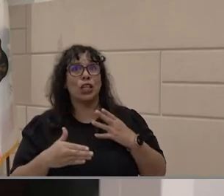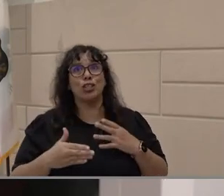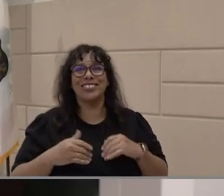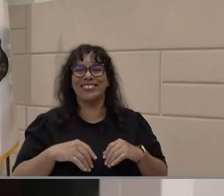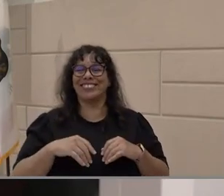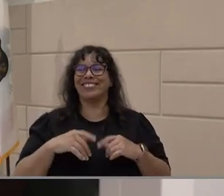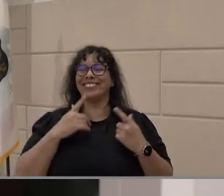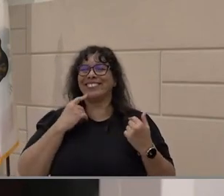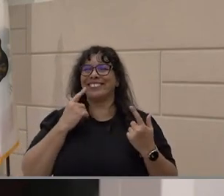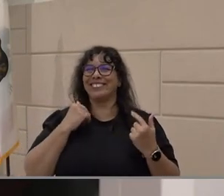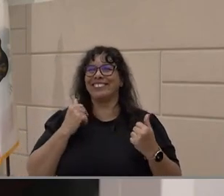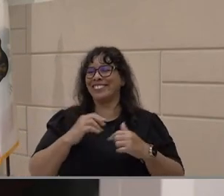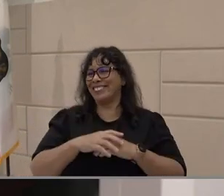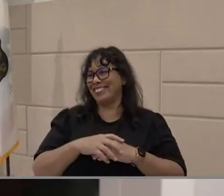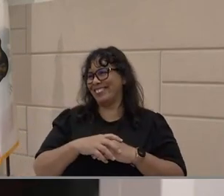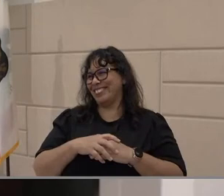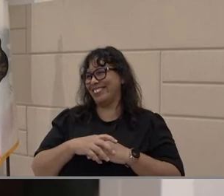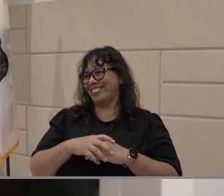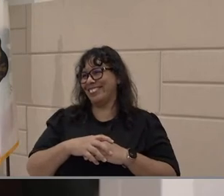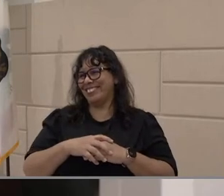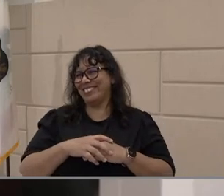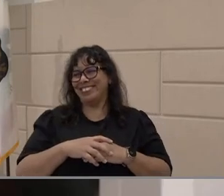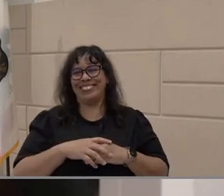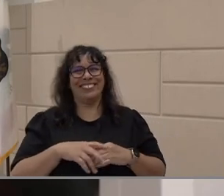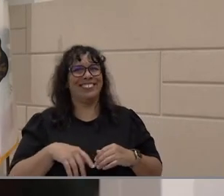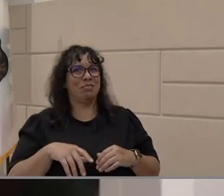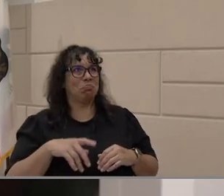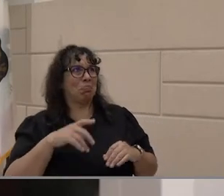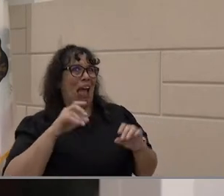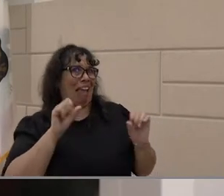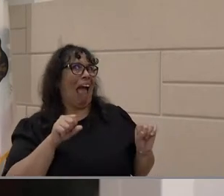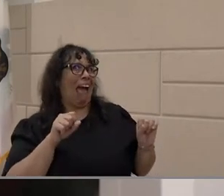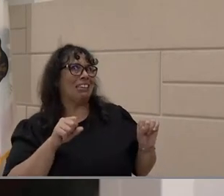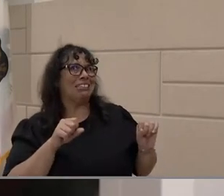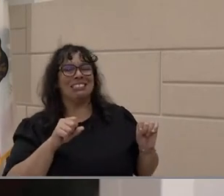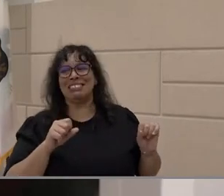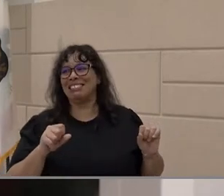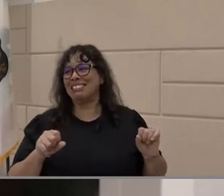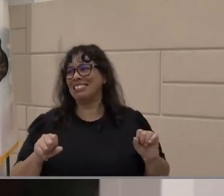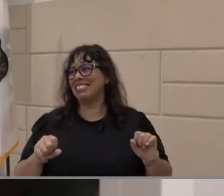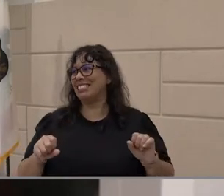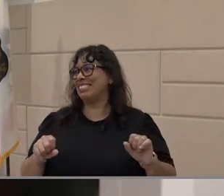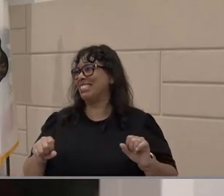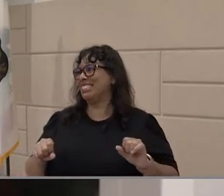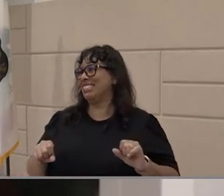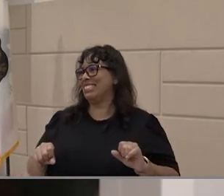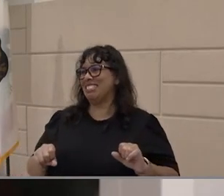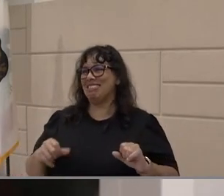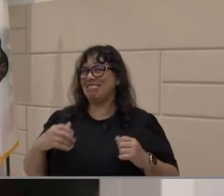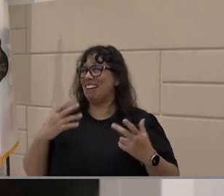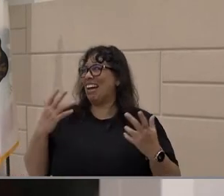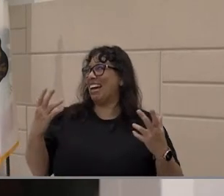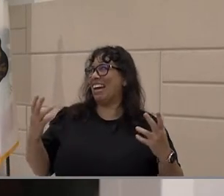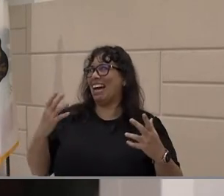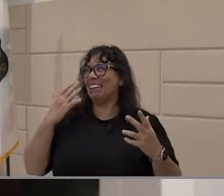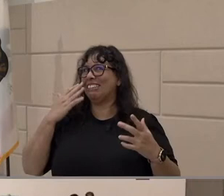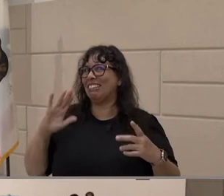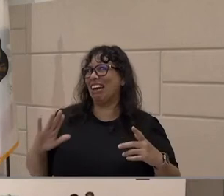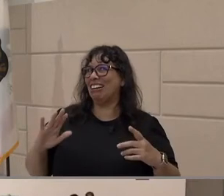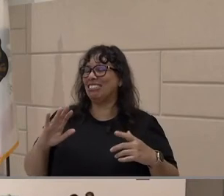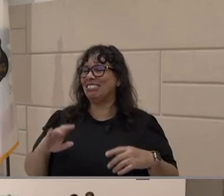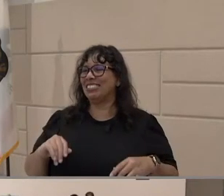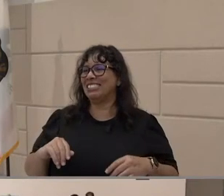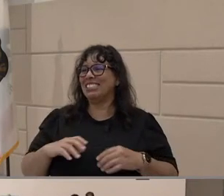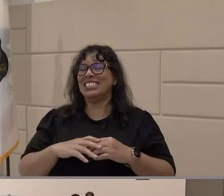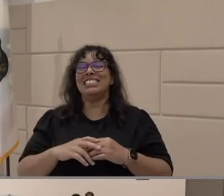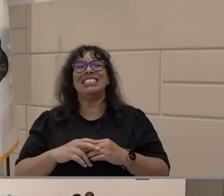ងមួយនៅឯសាលារៀន Wilson ជាការនិយាយលេងដើម្បីទៀមទាឲ្យលើកដឹកអត់ធូននឹងចូលរួមផងដែរ